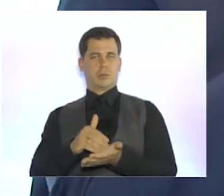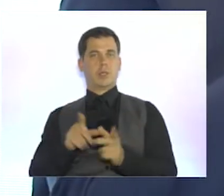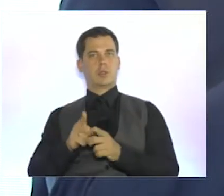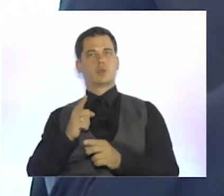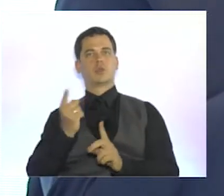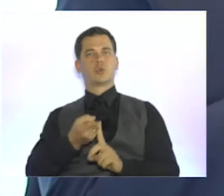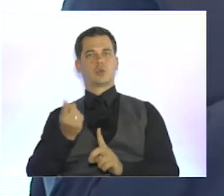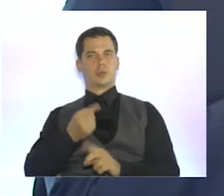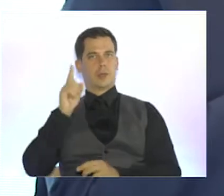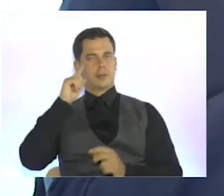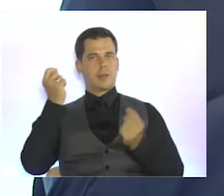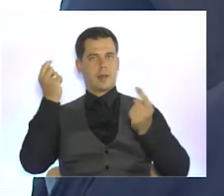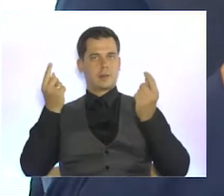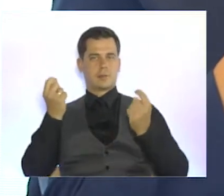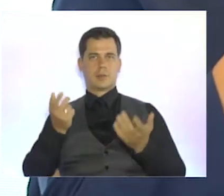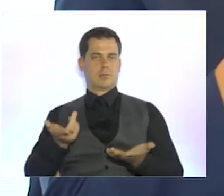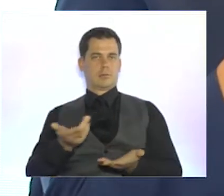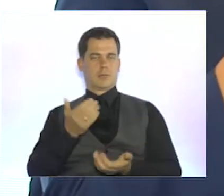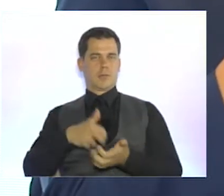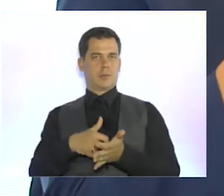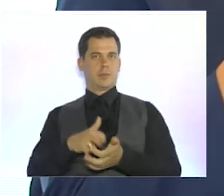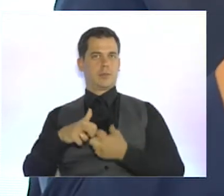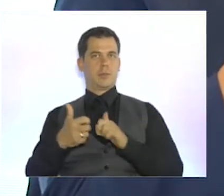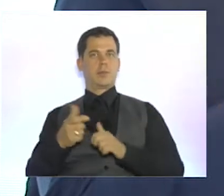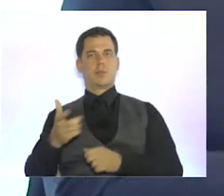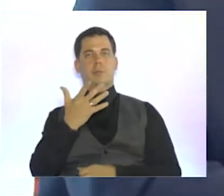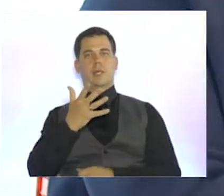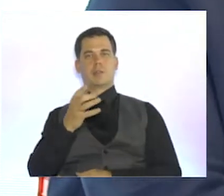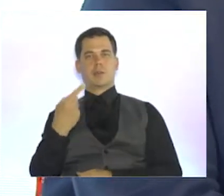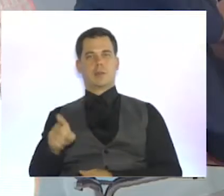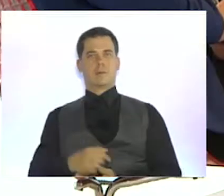sztuczną inteligencją i technologiami 5G.